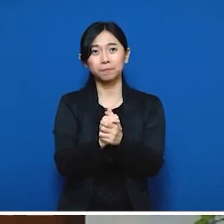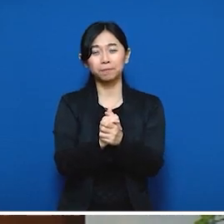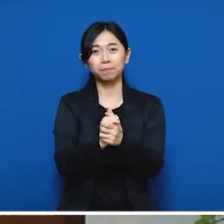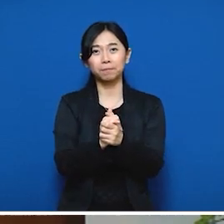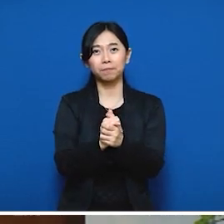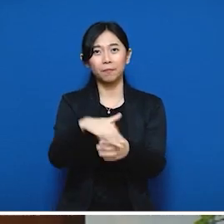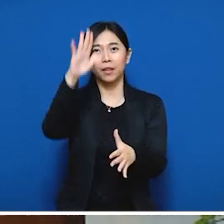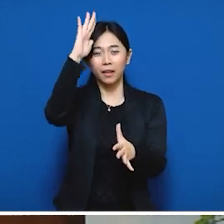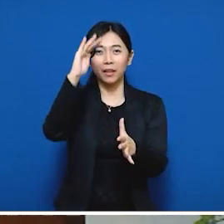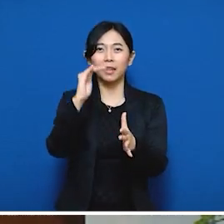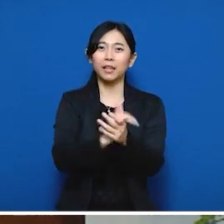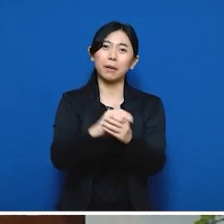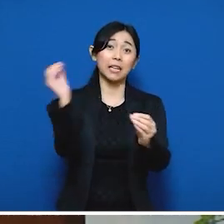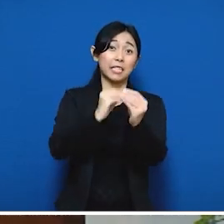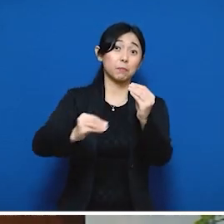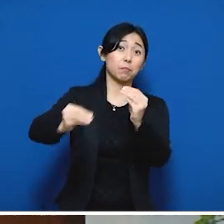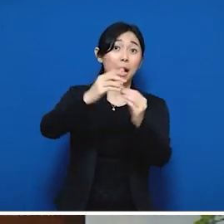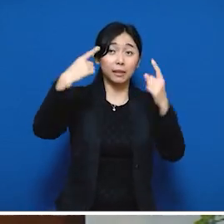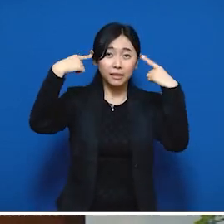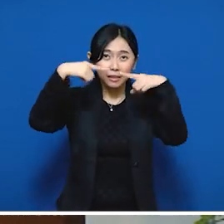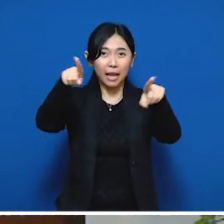juga makin nyata